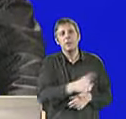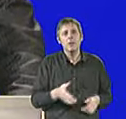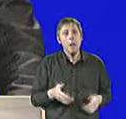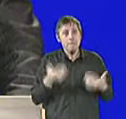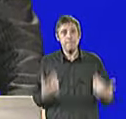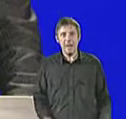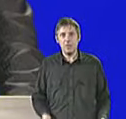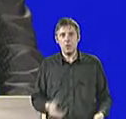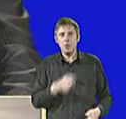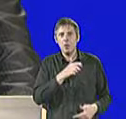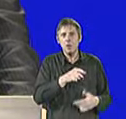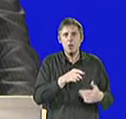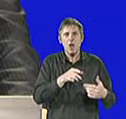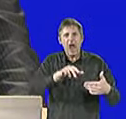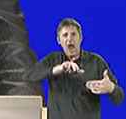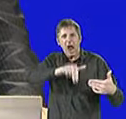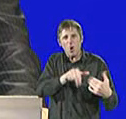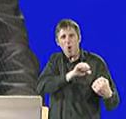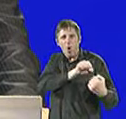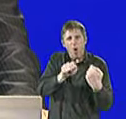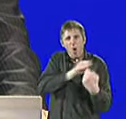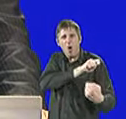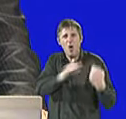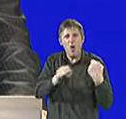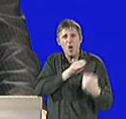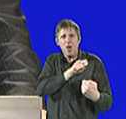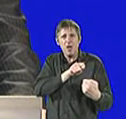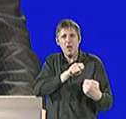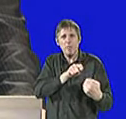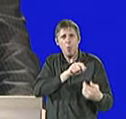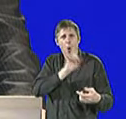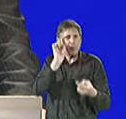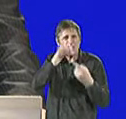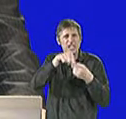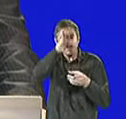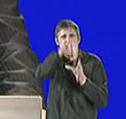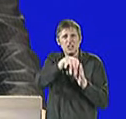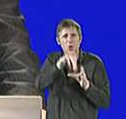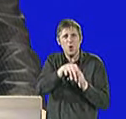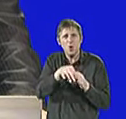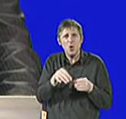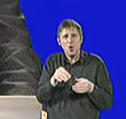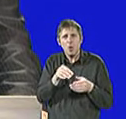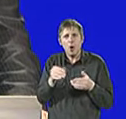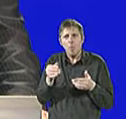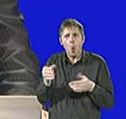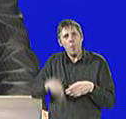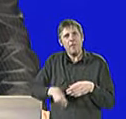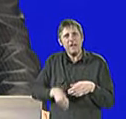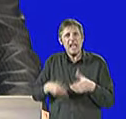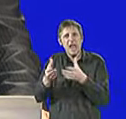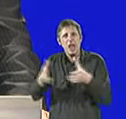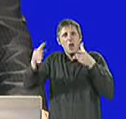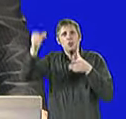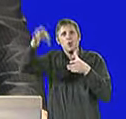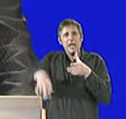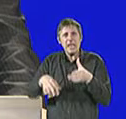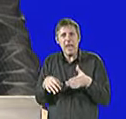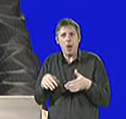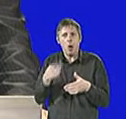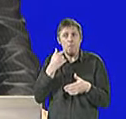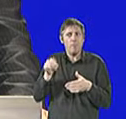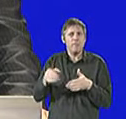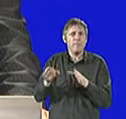accords électoraux sur le dos de milliers d'ouvriers de la filière nucléaire, je veux dire que